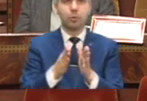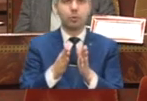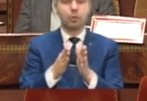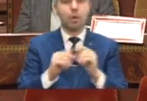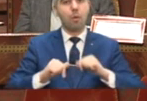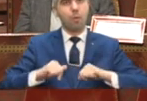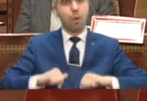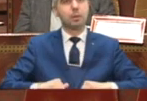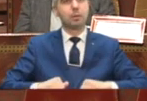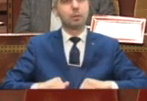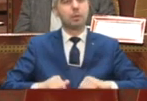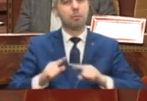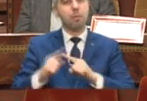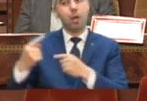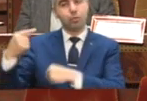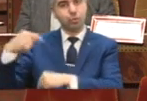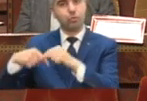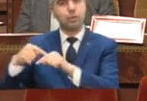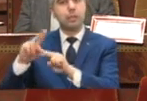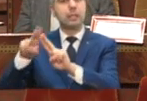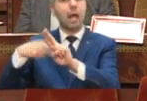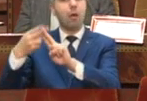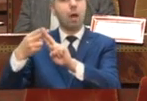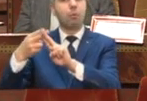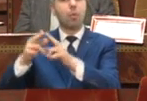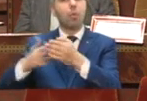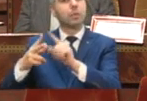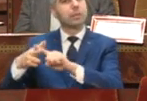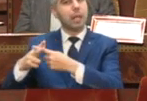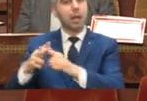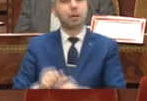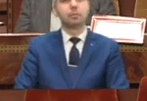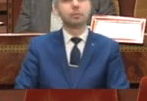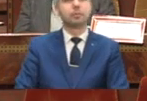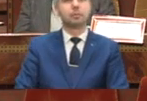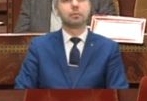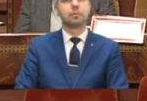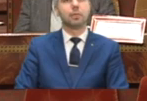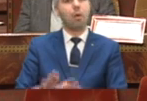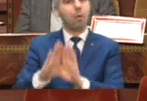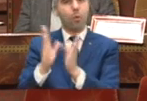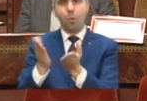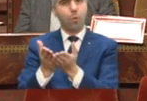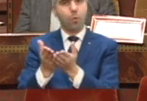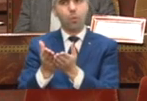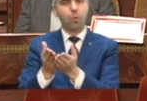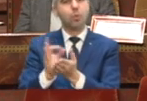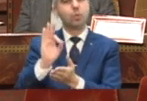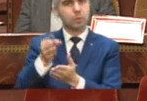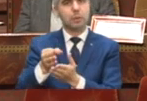والسيد الوزير تنقل لنا باش يعطينا أجوبة على الصناعة. بطبيعة الحال احنا كنا